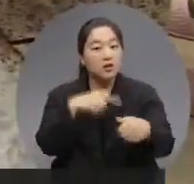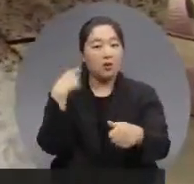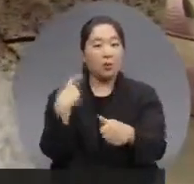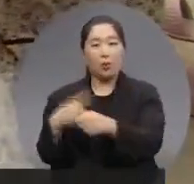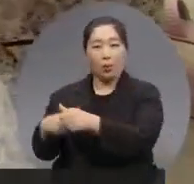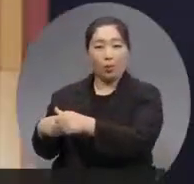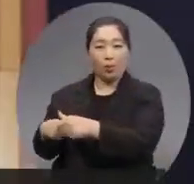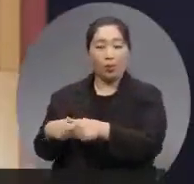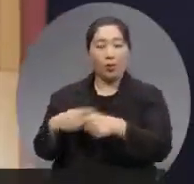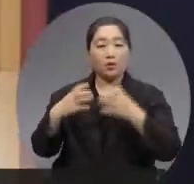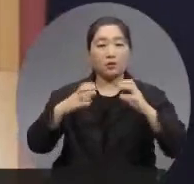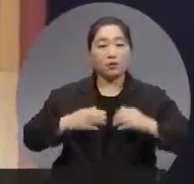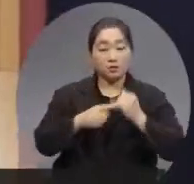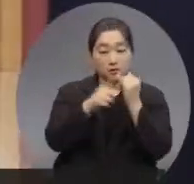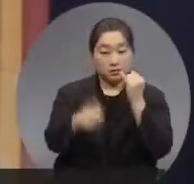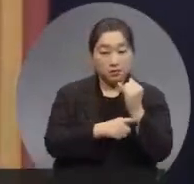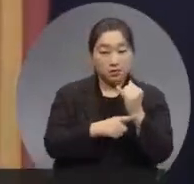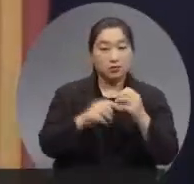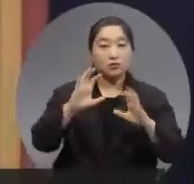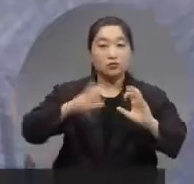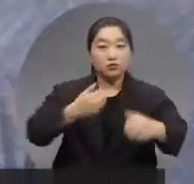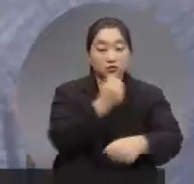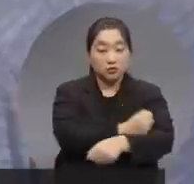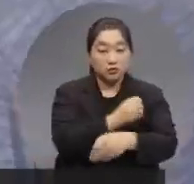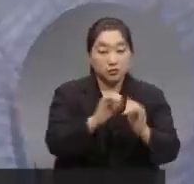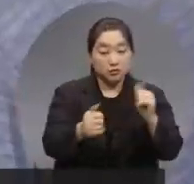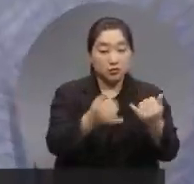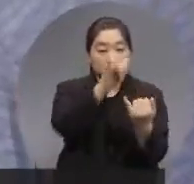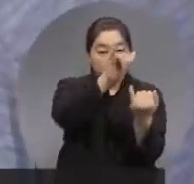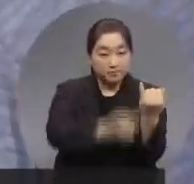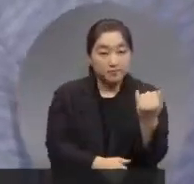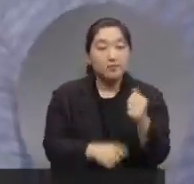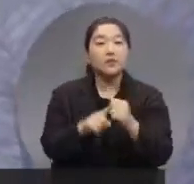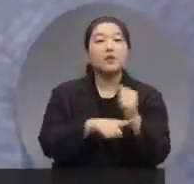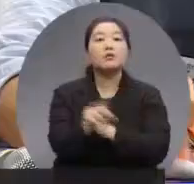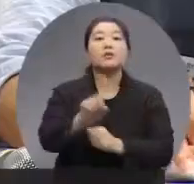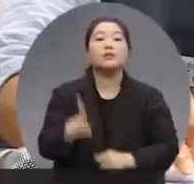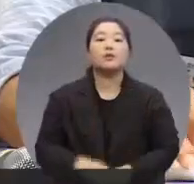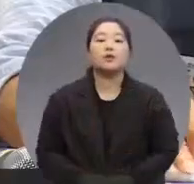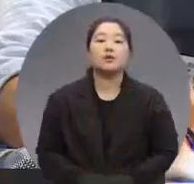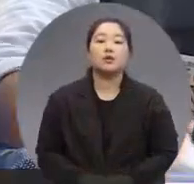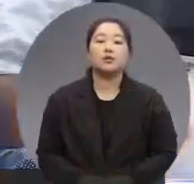임산부를 국가유공자처럼 예우하겠다는 김지사의 정책은 이렇게 평가했습니다